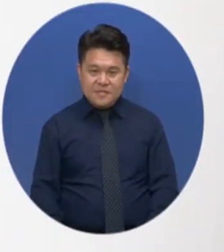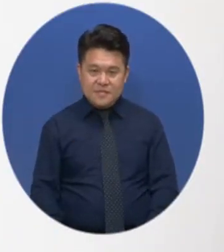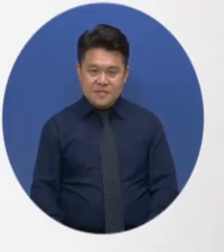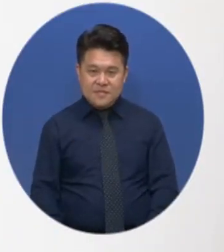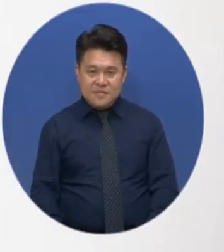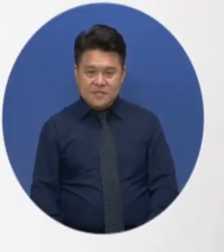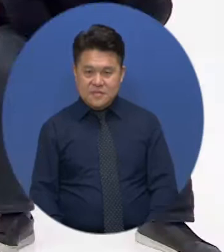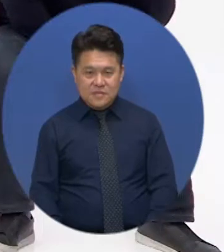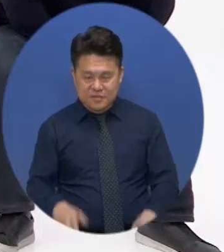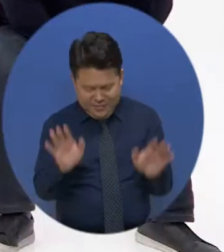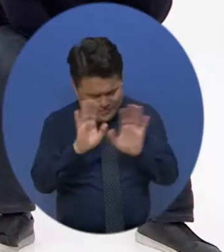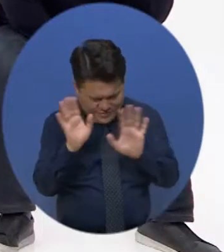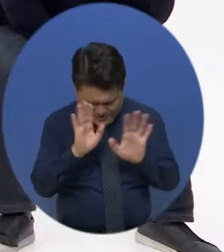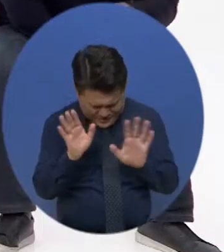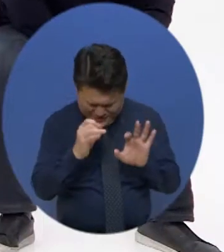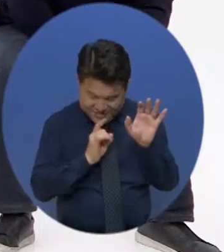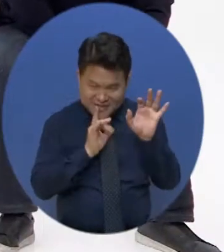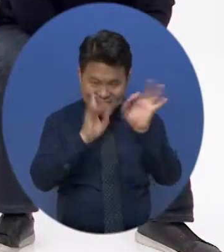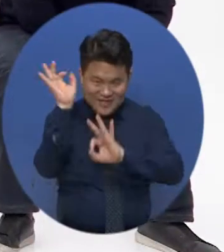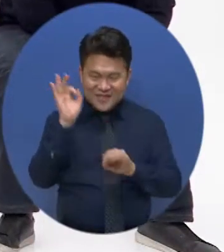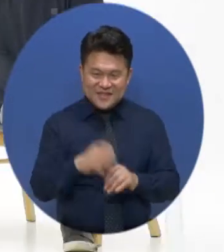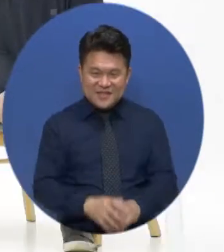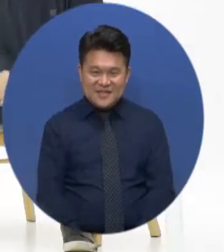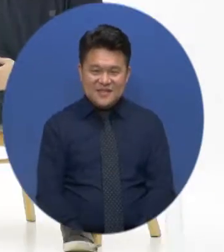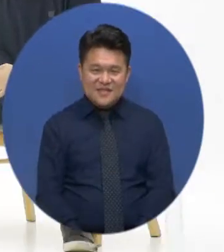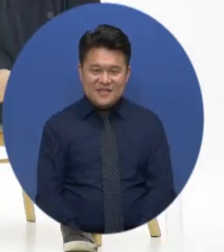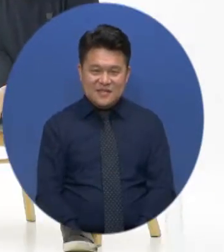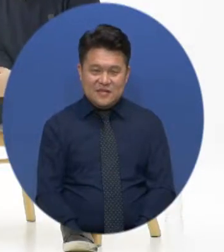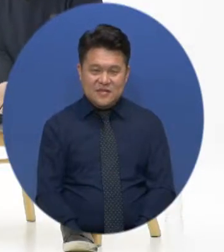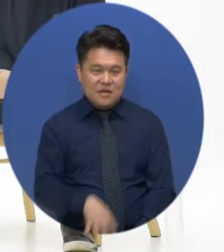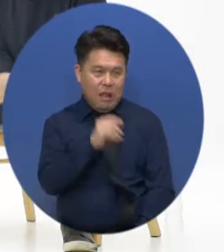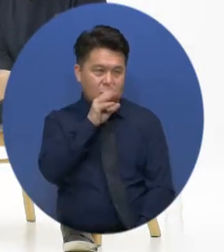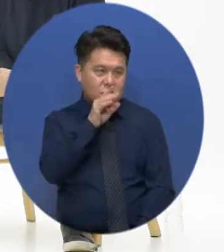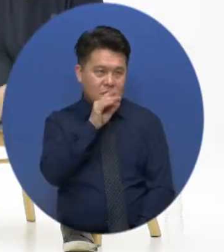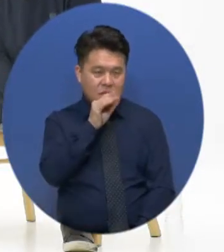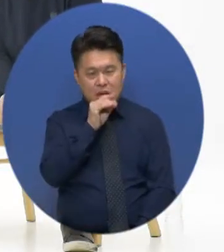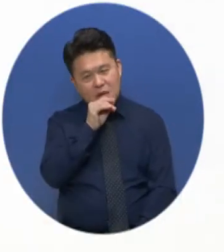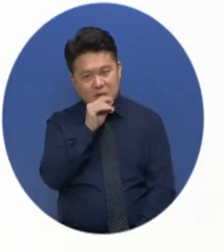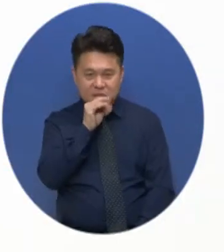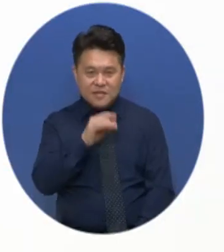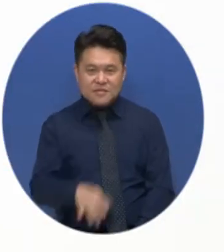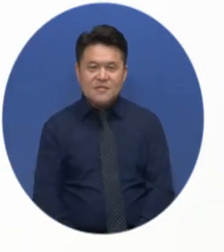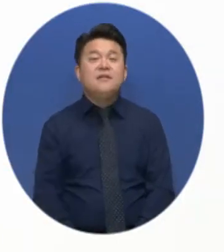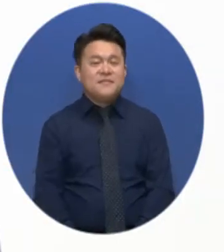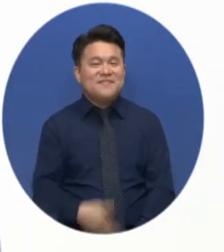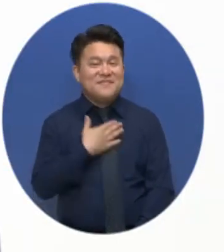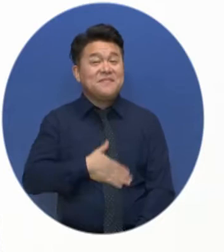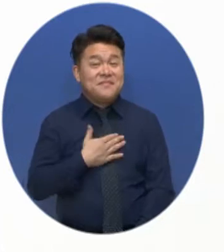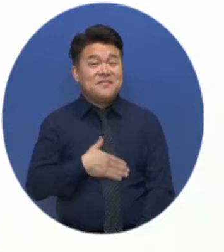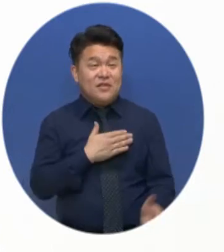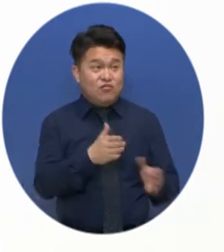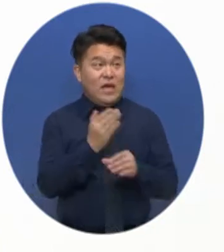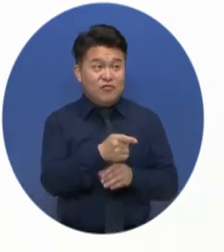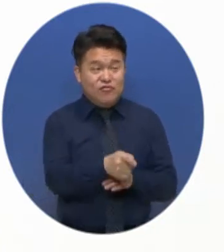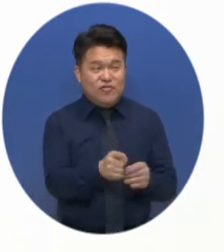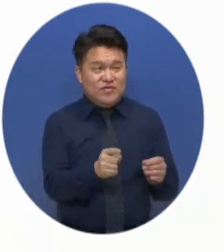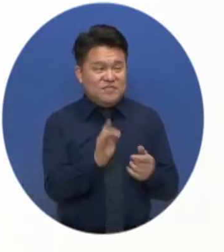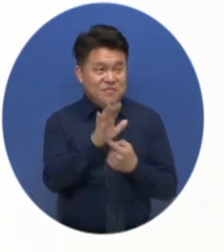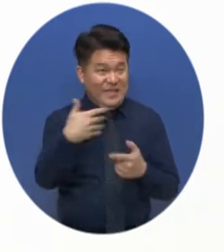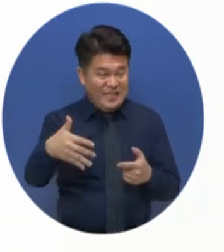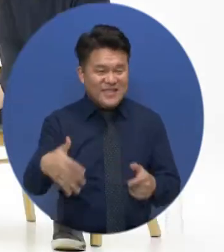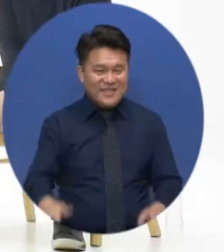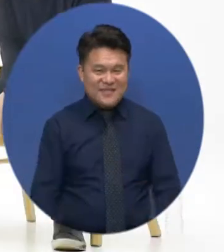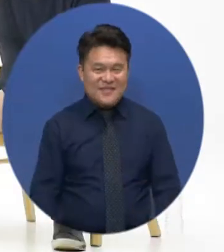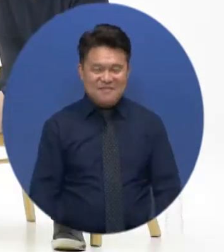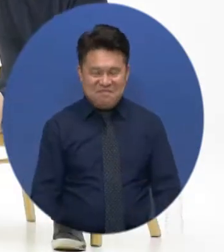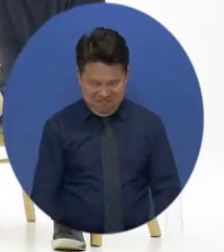상처를 치는 아, 감정이 이건 아니고요. 네, 네. 난 누구보다 빠르게 남들과는 다르게. 아, 네. 아직 준비 중인 걸로. 네. 준비